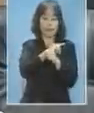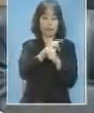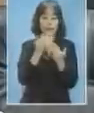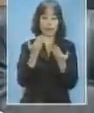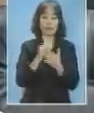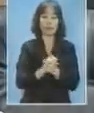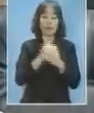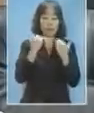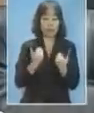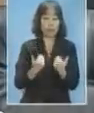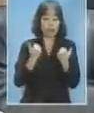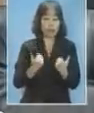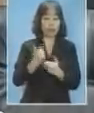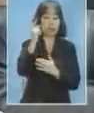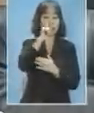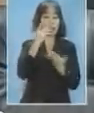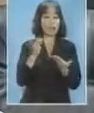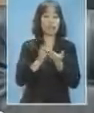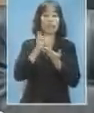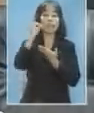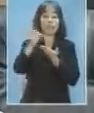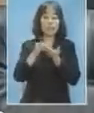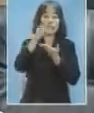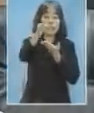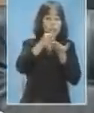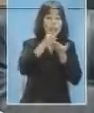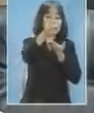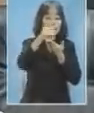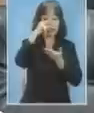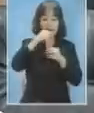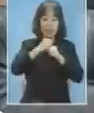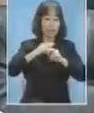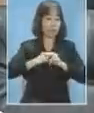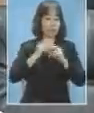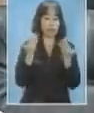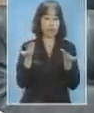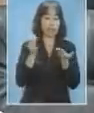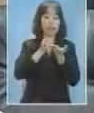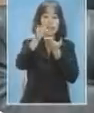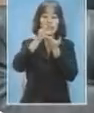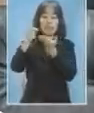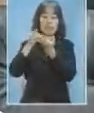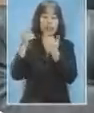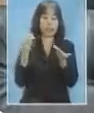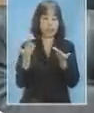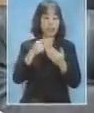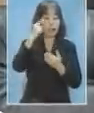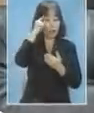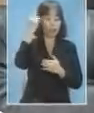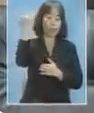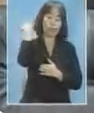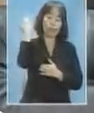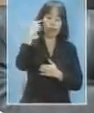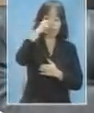ริพัตรวันนี้เรากลายเป็นซื้ออย่างเดียวครับเราผลิตปืน11มม.ท่านประธานคงทราบนะครับ